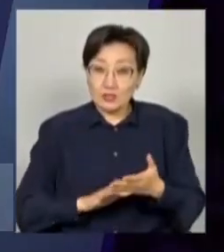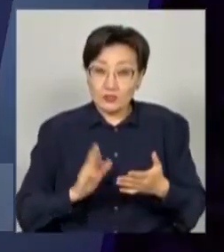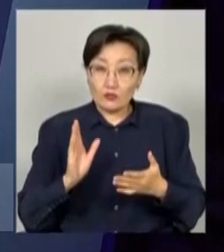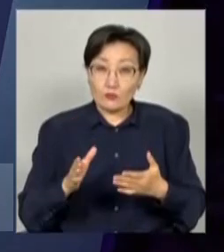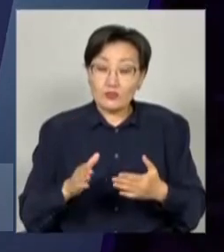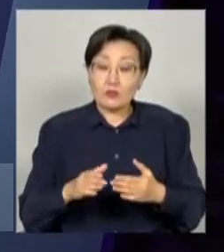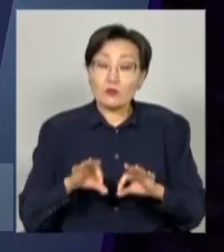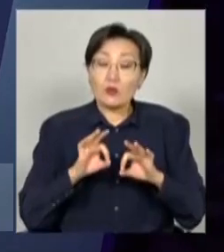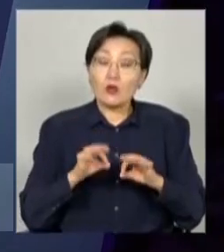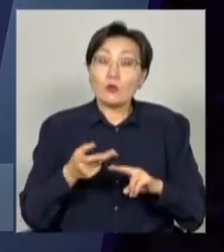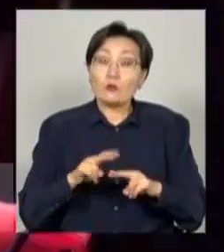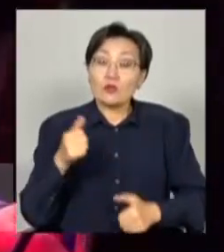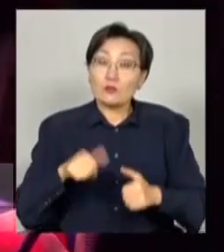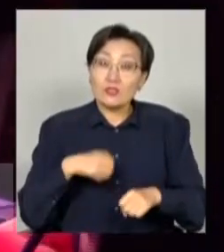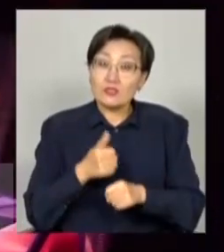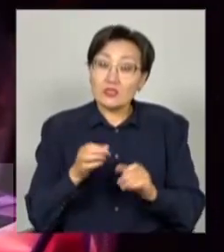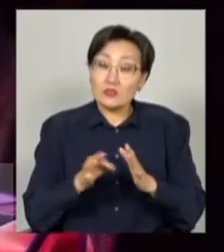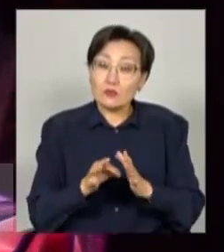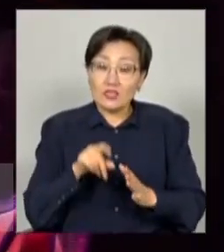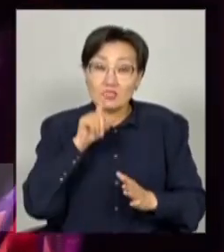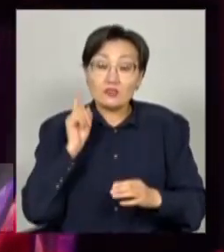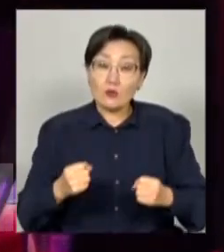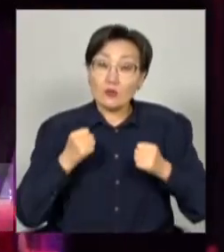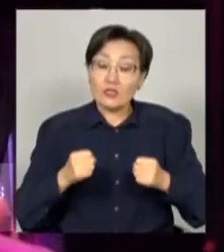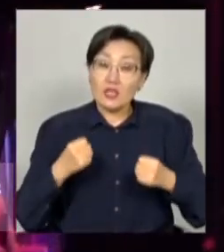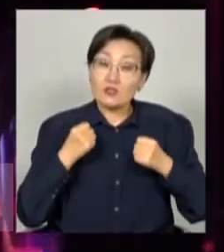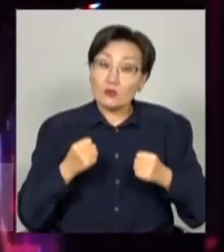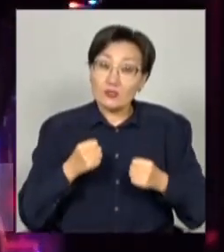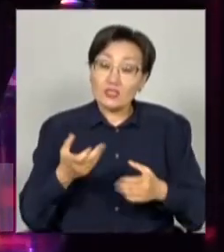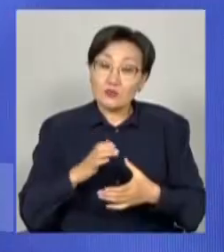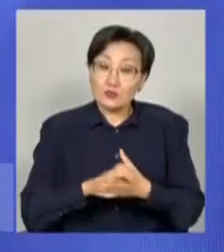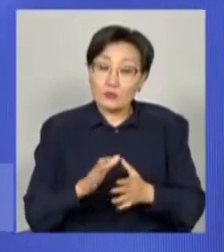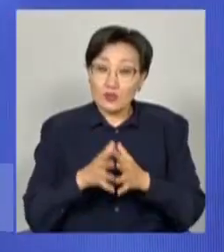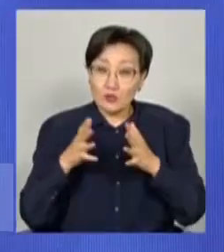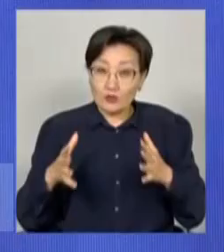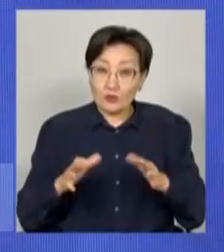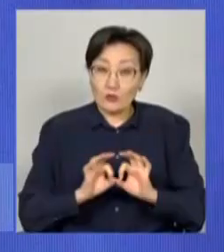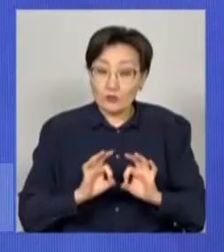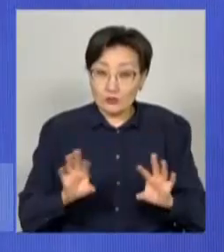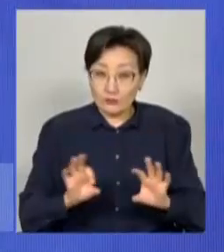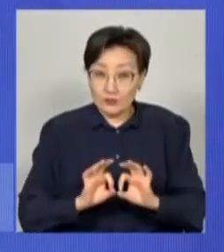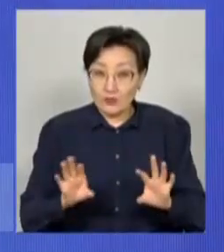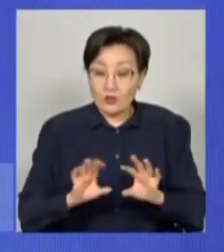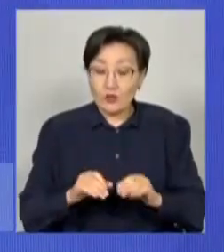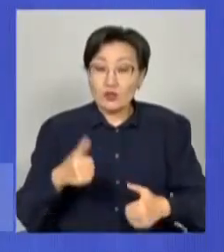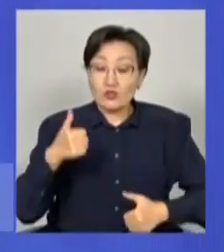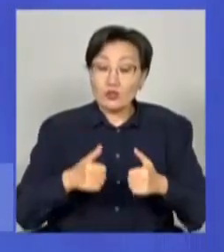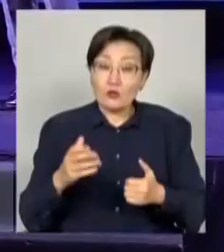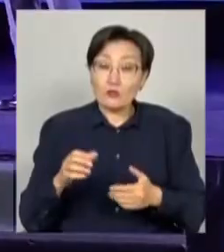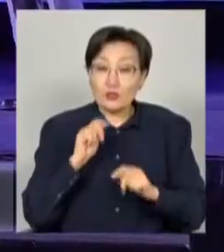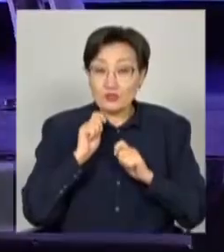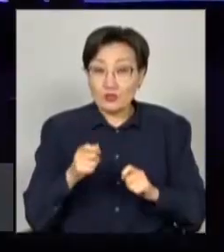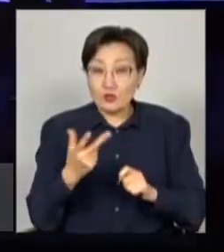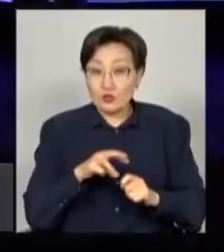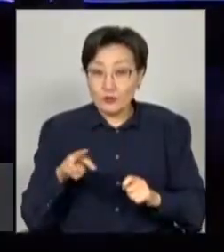табады. Турнирдің басты мақсаты жастарда киберспортпен таныстыру және оны кеңінен насихаттау. Жарыстың жүлде қоры